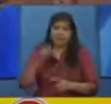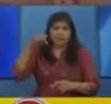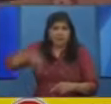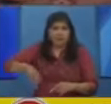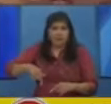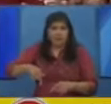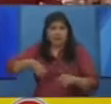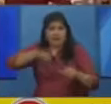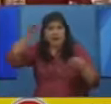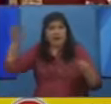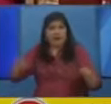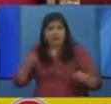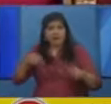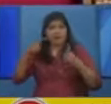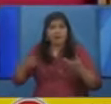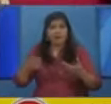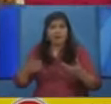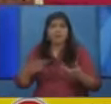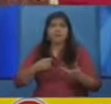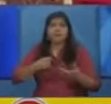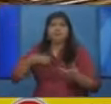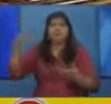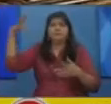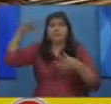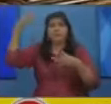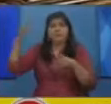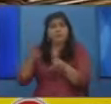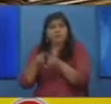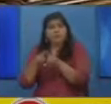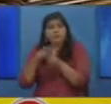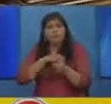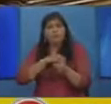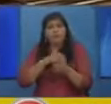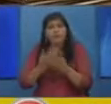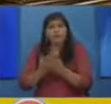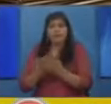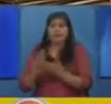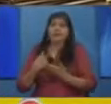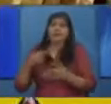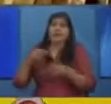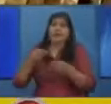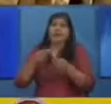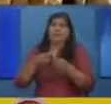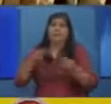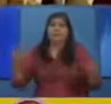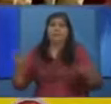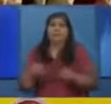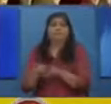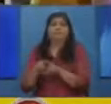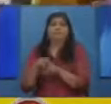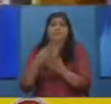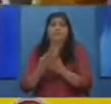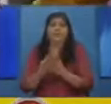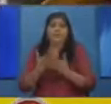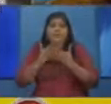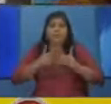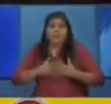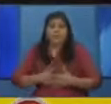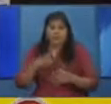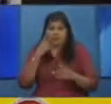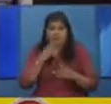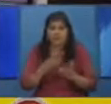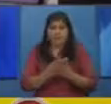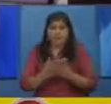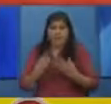खादी आज इको फ्रेंडली फैब्रिक के रूप में जानी जा रही है। स्वास्थ्य के दृष्टि से ये